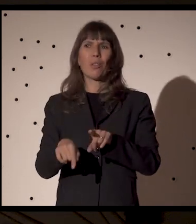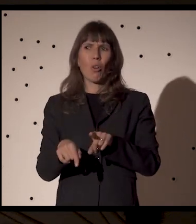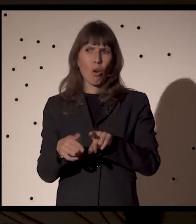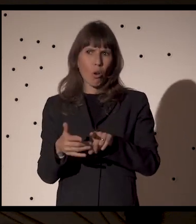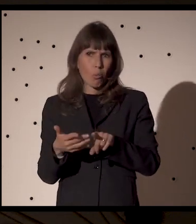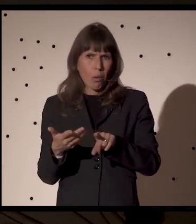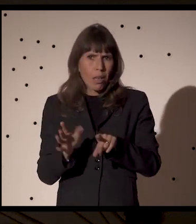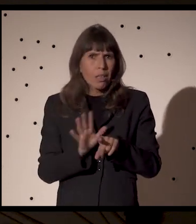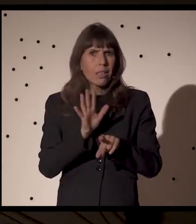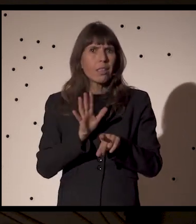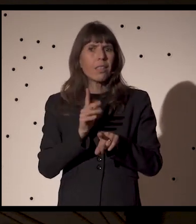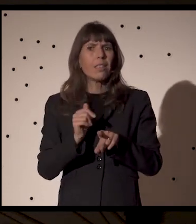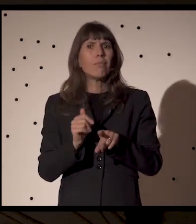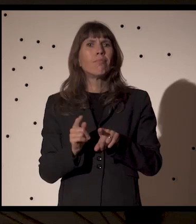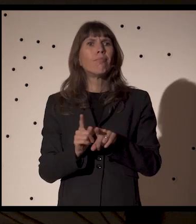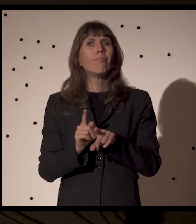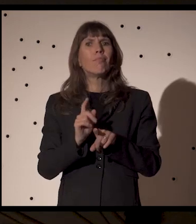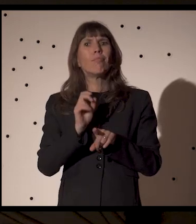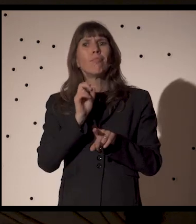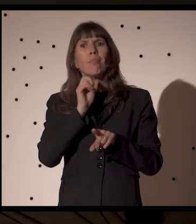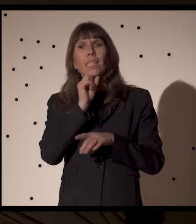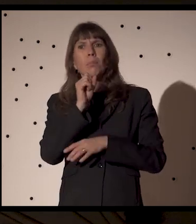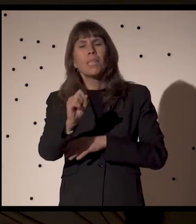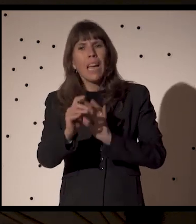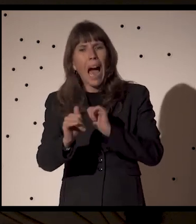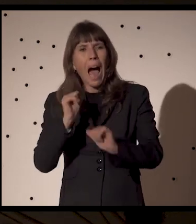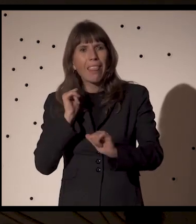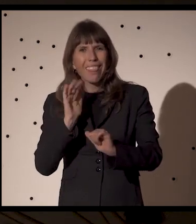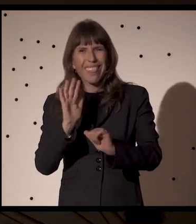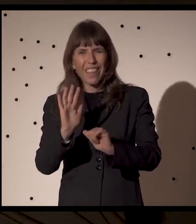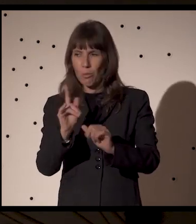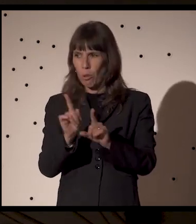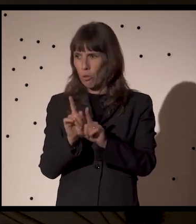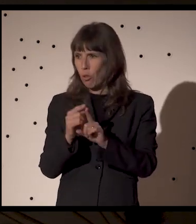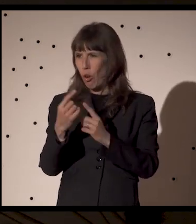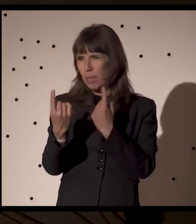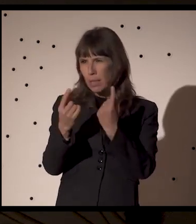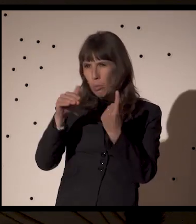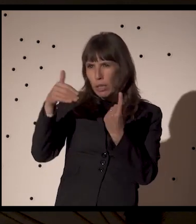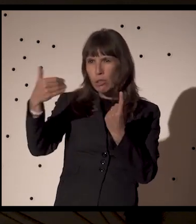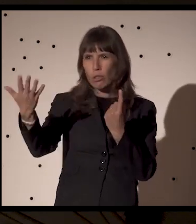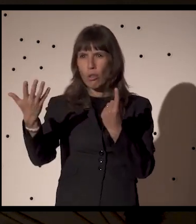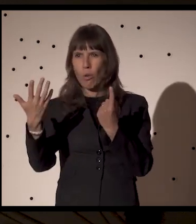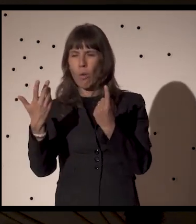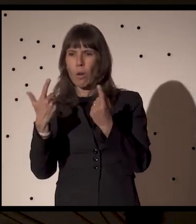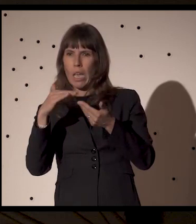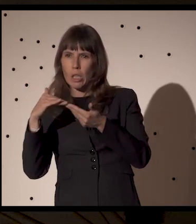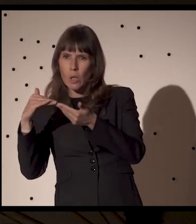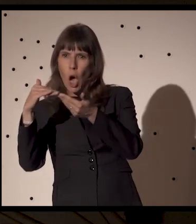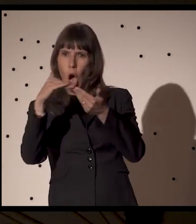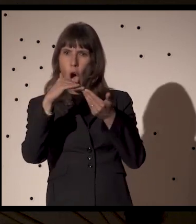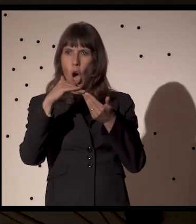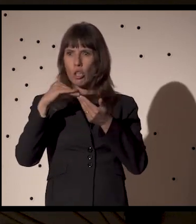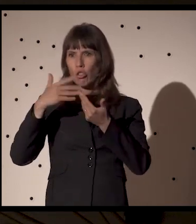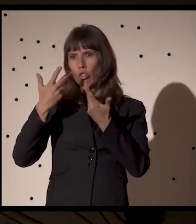di quelli che erano i fenomeni socio demografici e anche economici Cito un